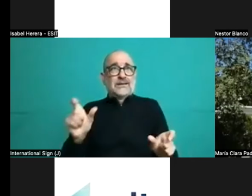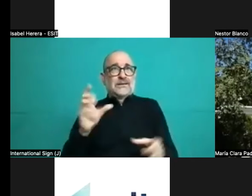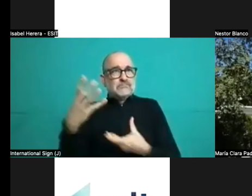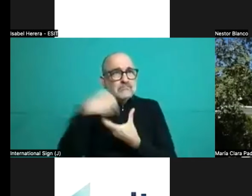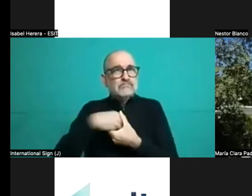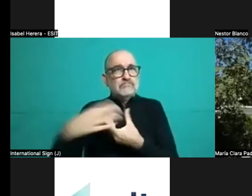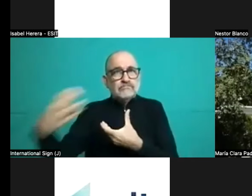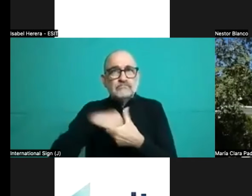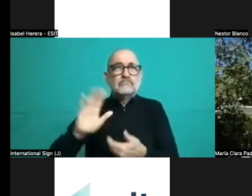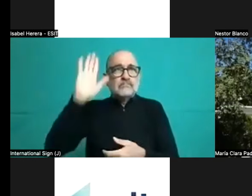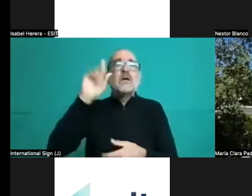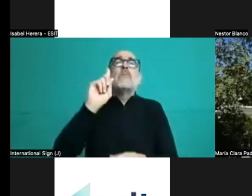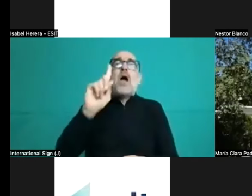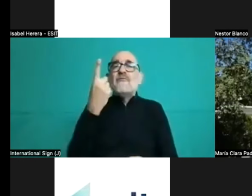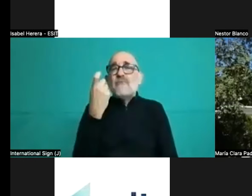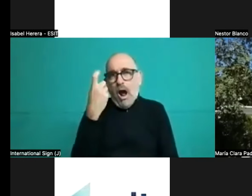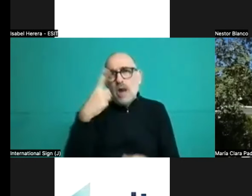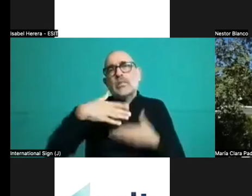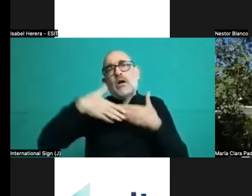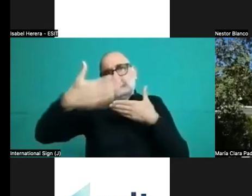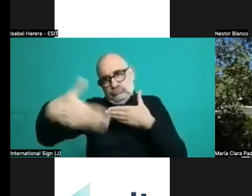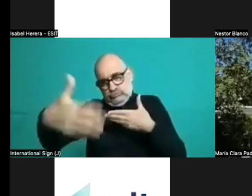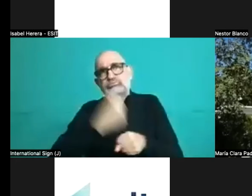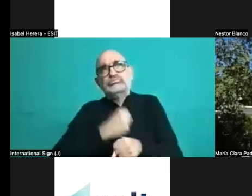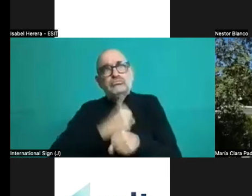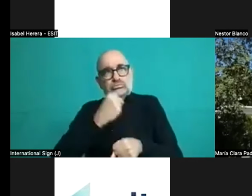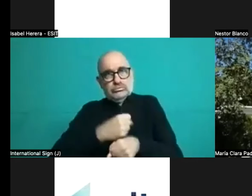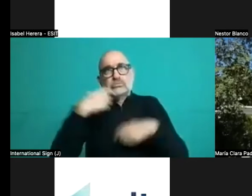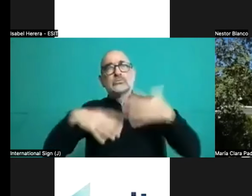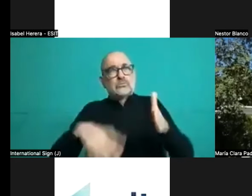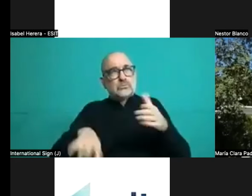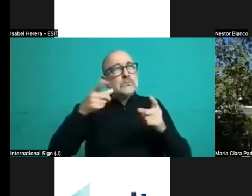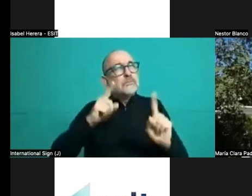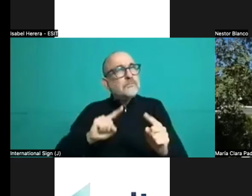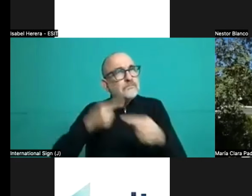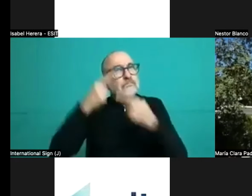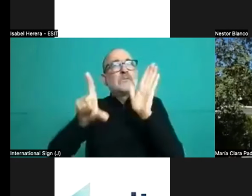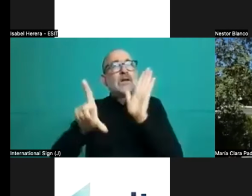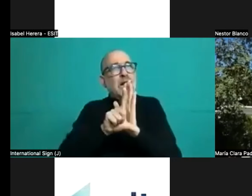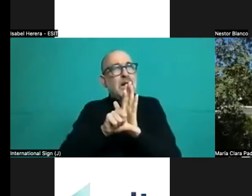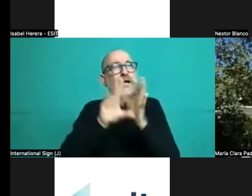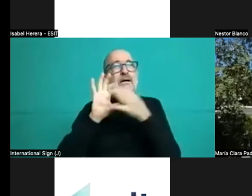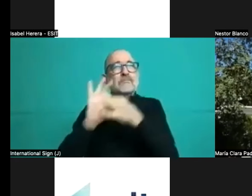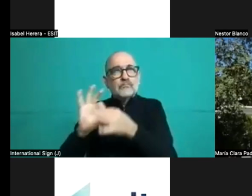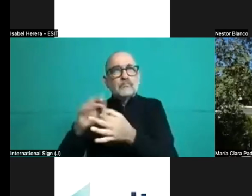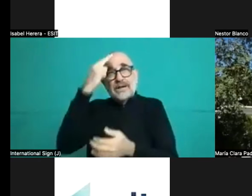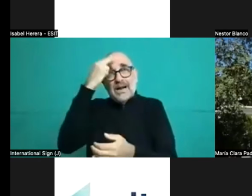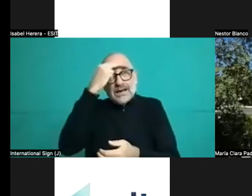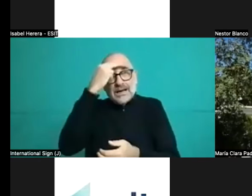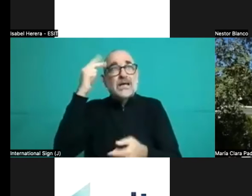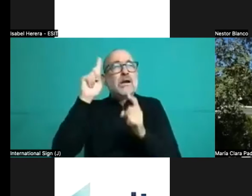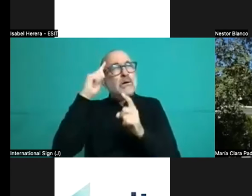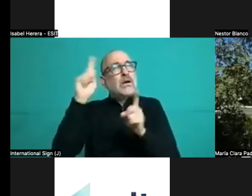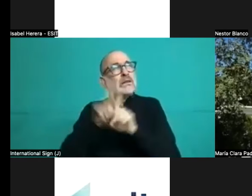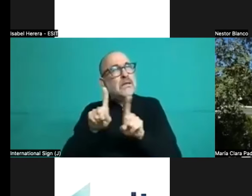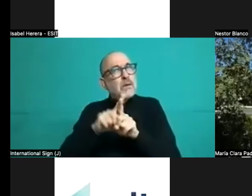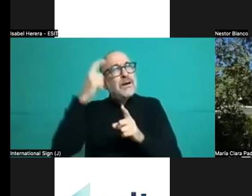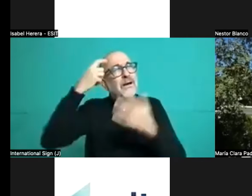à la possibilité de faire que les patients participent de plus en plus et